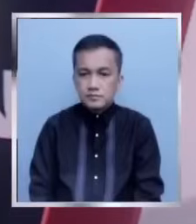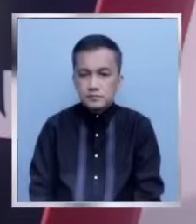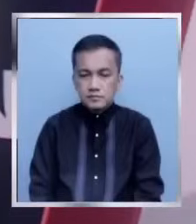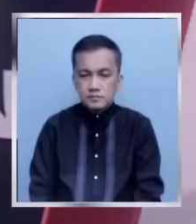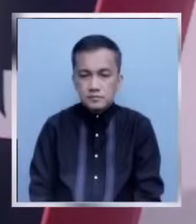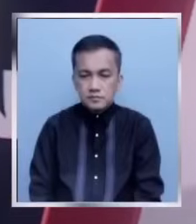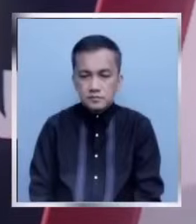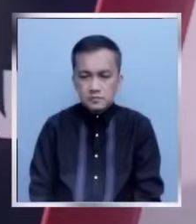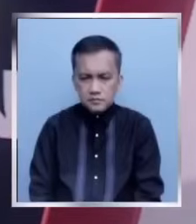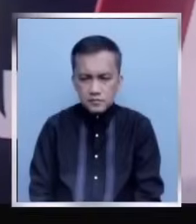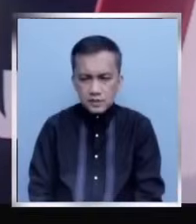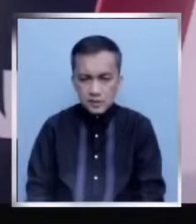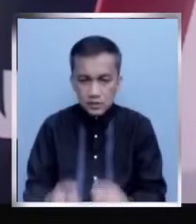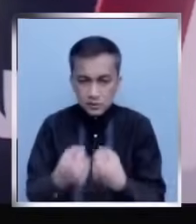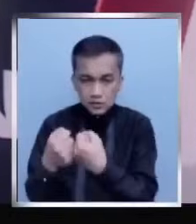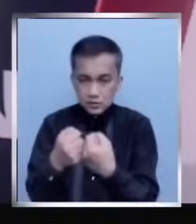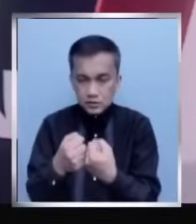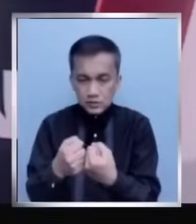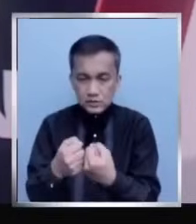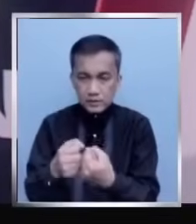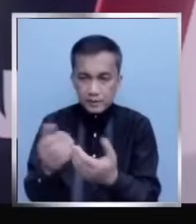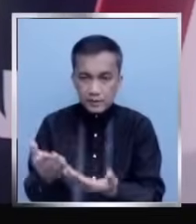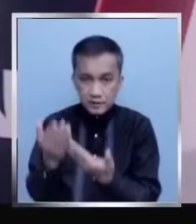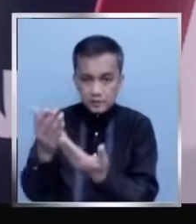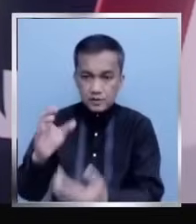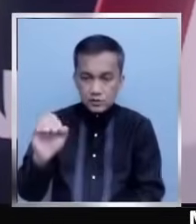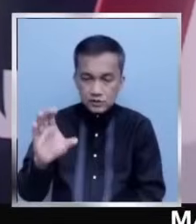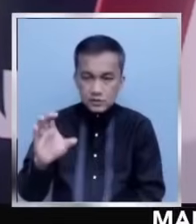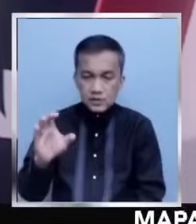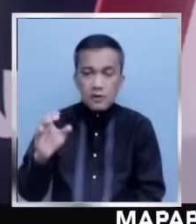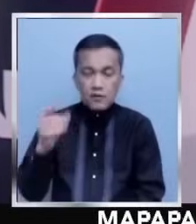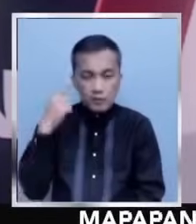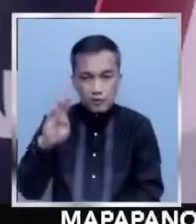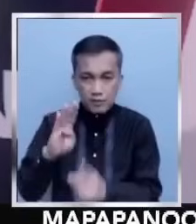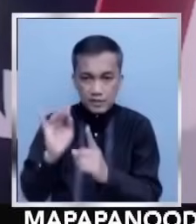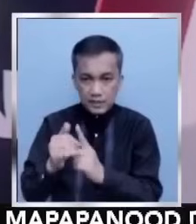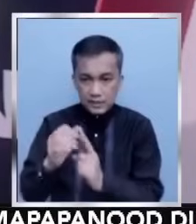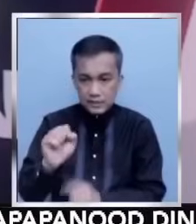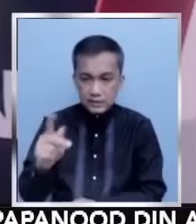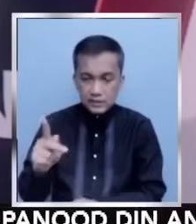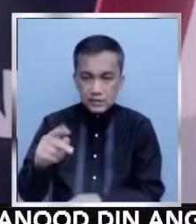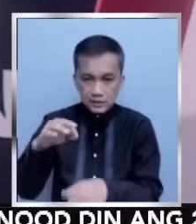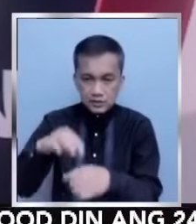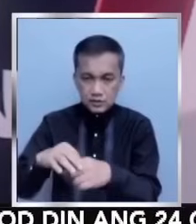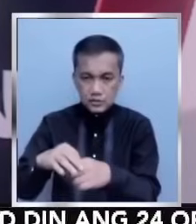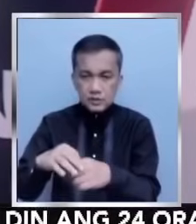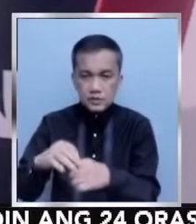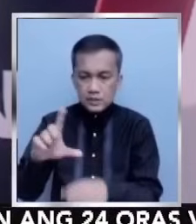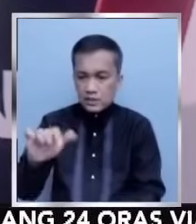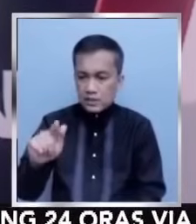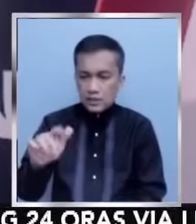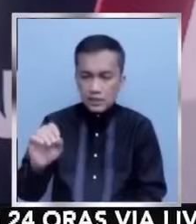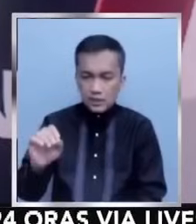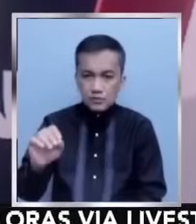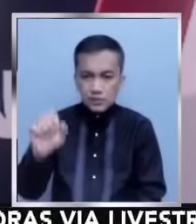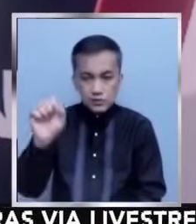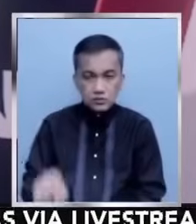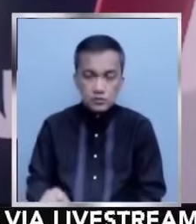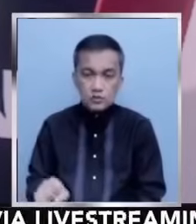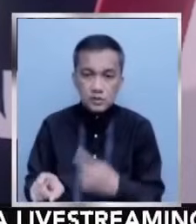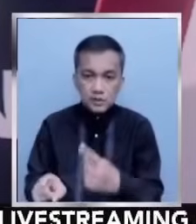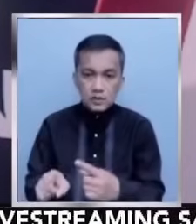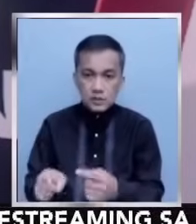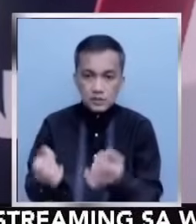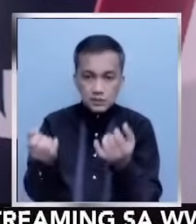Tensyon sa gitna ng paghahain ng COC para sa barangay at sangguniang kabataan eleksyon sa Lanao del Sur at mga insidente ng pagkalunod sa